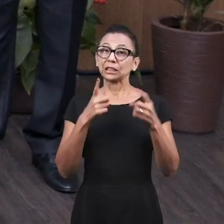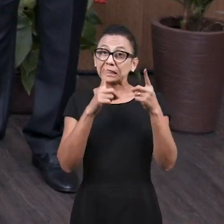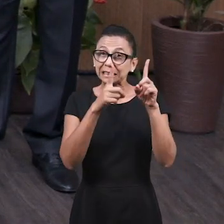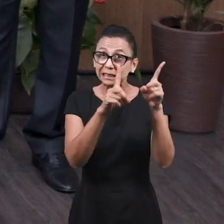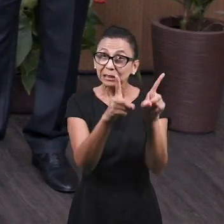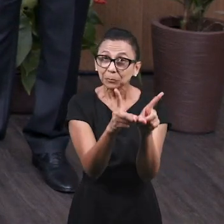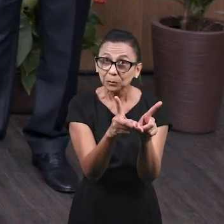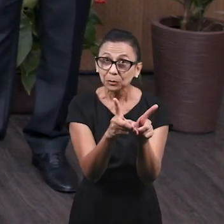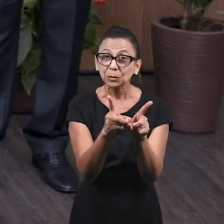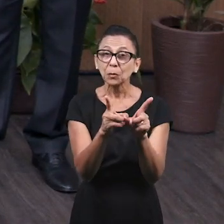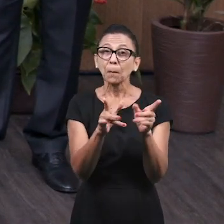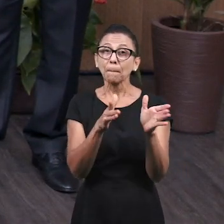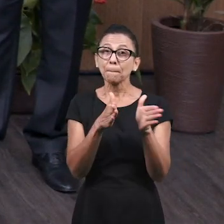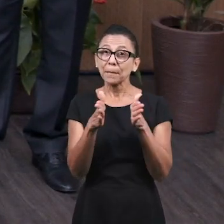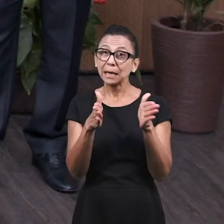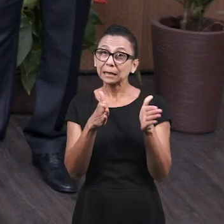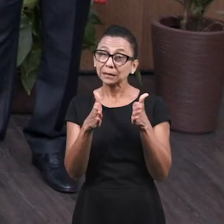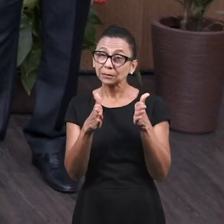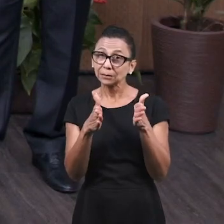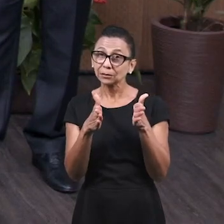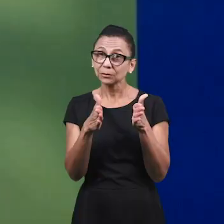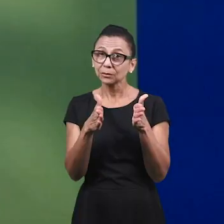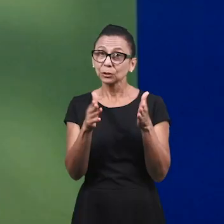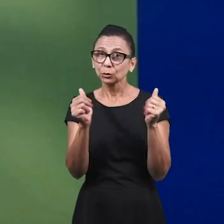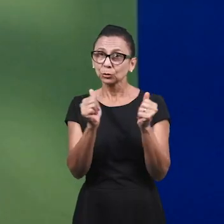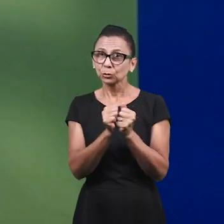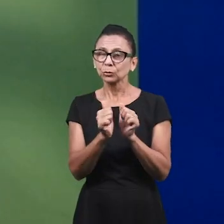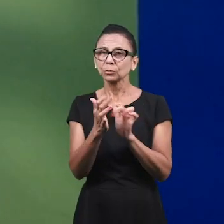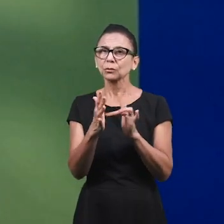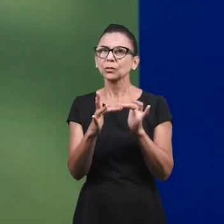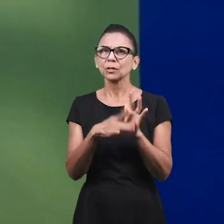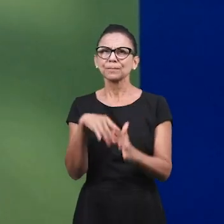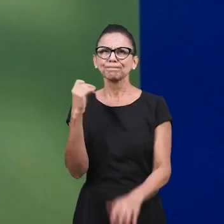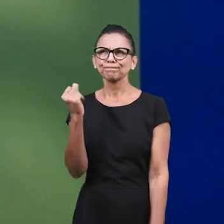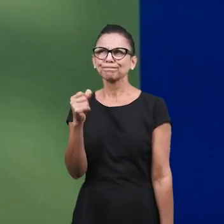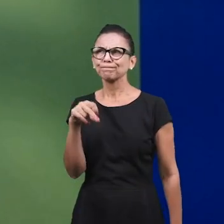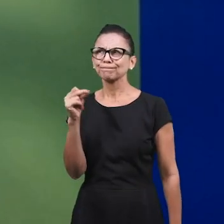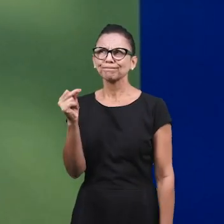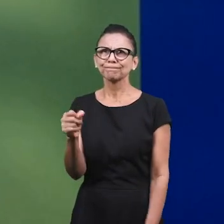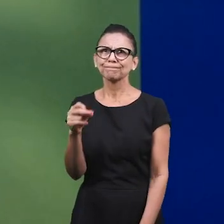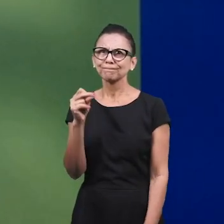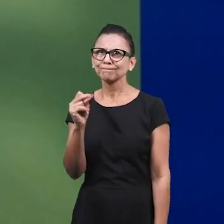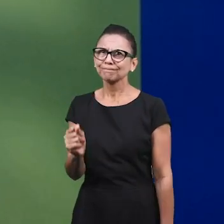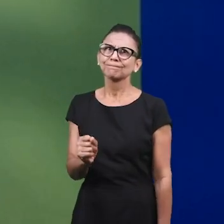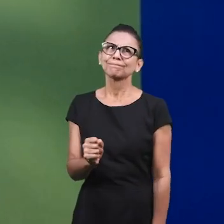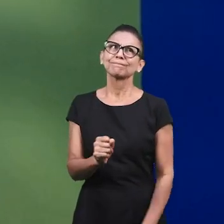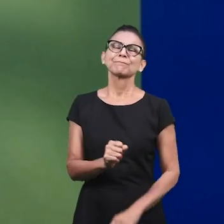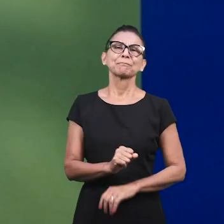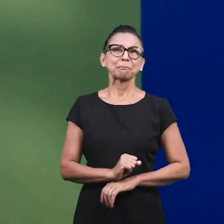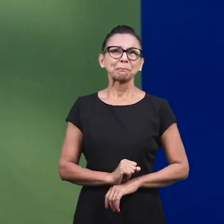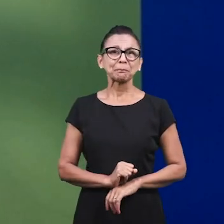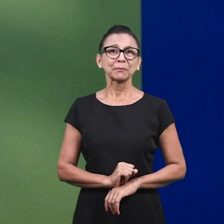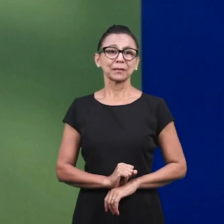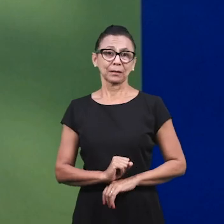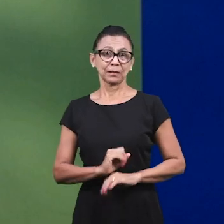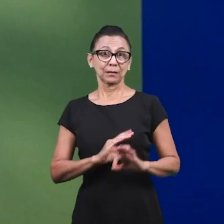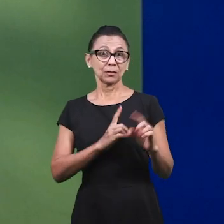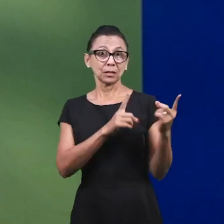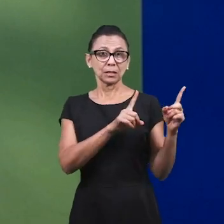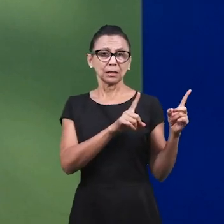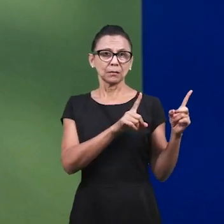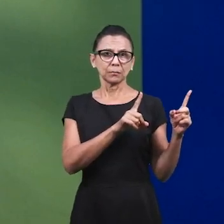Несмотря на то, что они провели какое-то время с Господом Иисусом, Библия говорит нам, что те